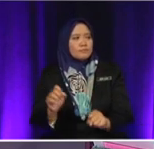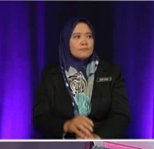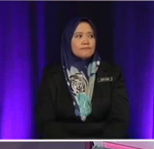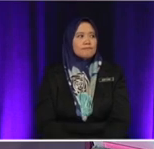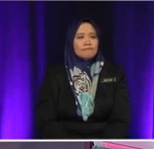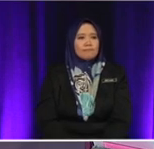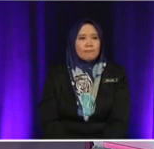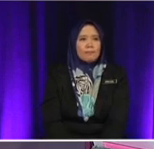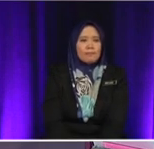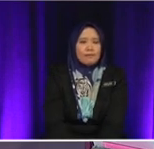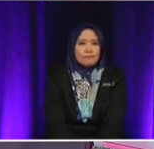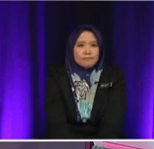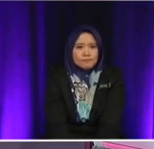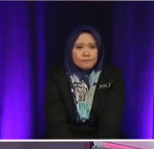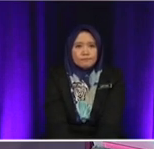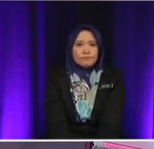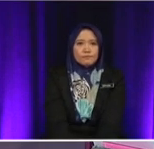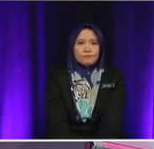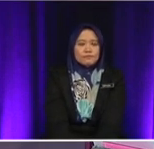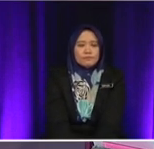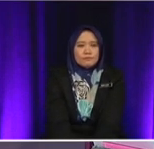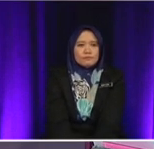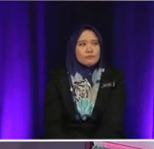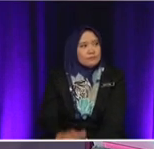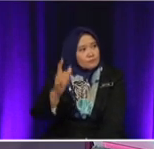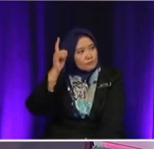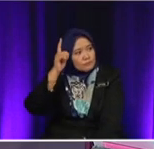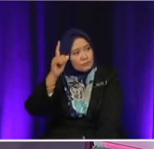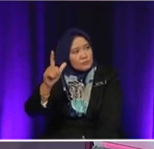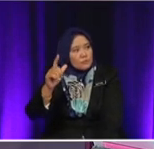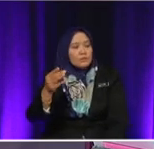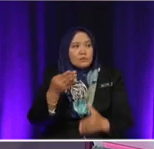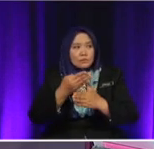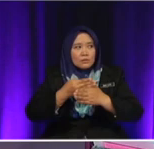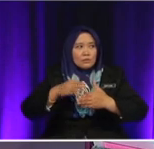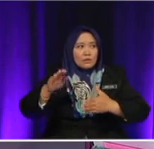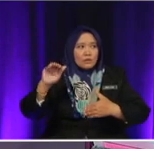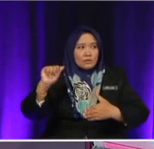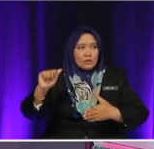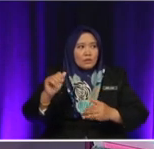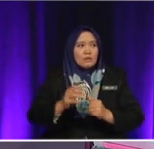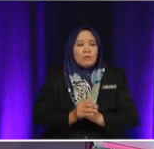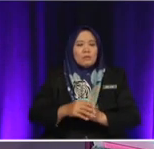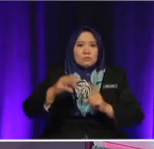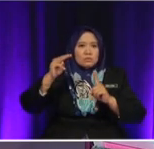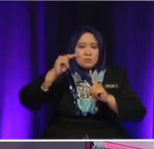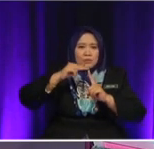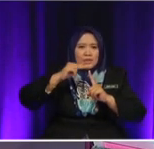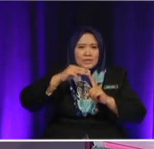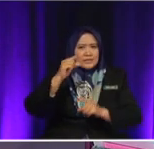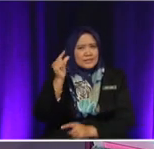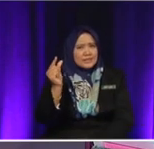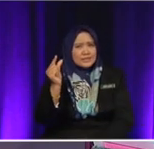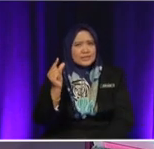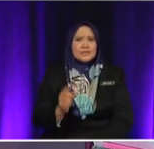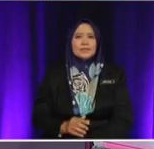yang cikgu dah nyatakan tadilah. Dia memberikan soalan yang markah yang pendek atau markah yang sikitlah,